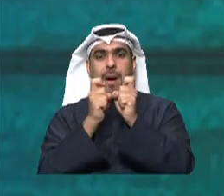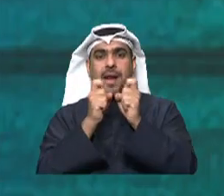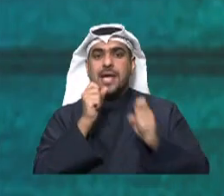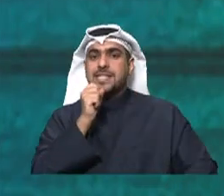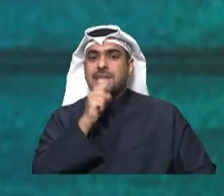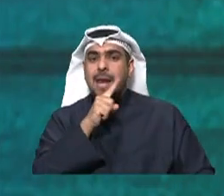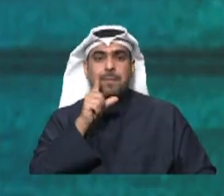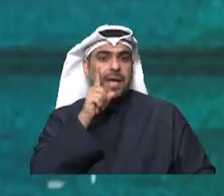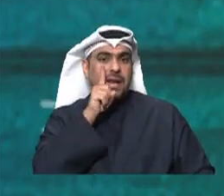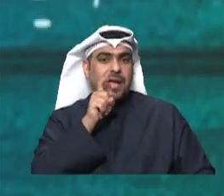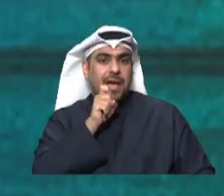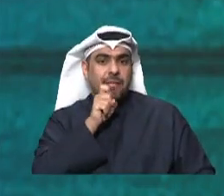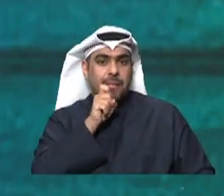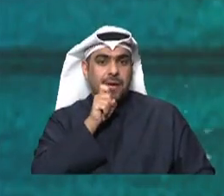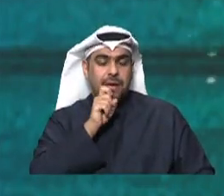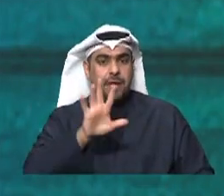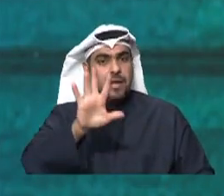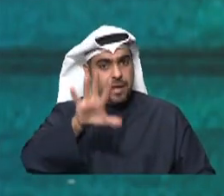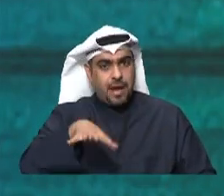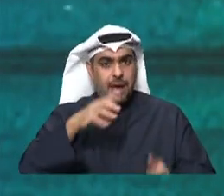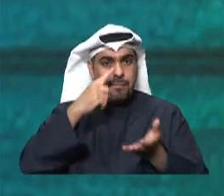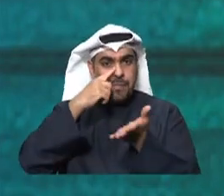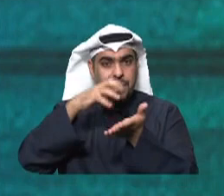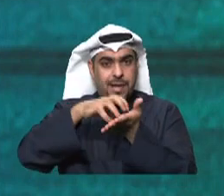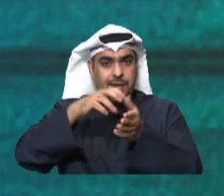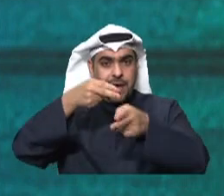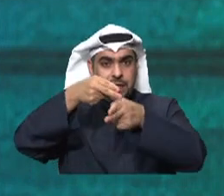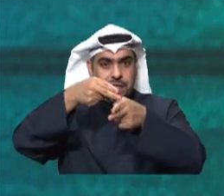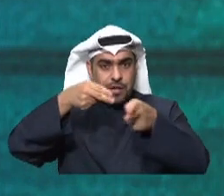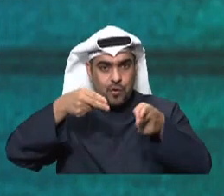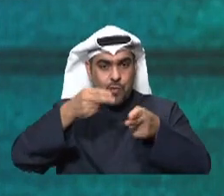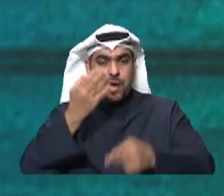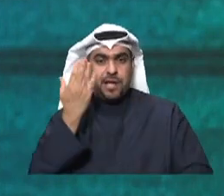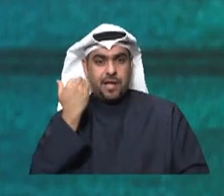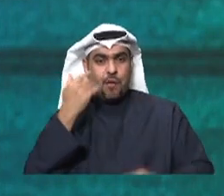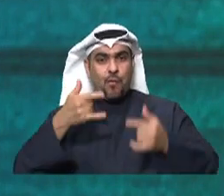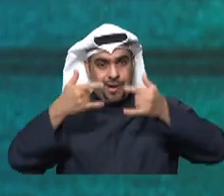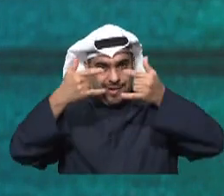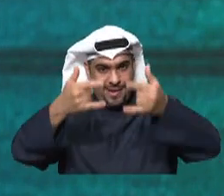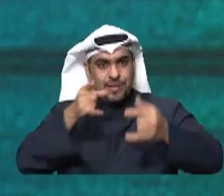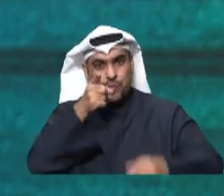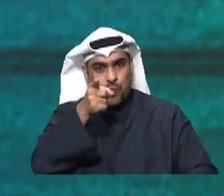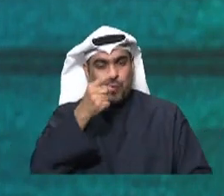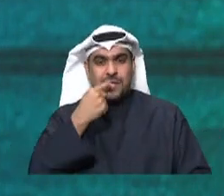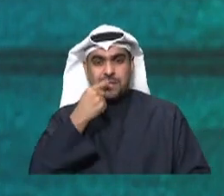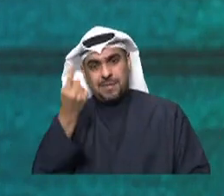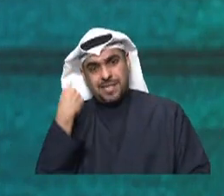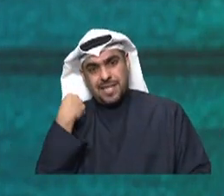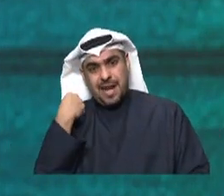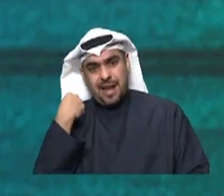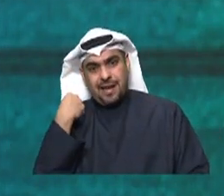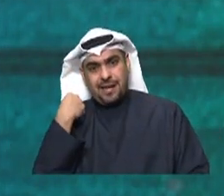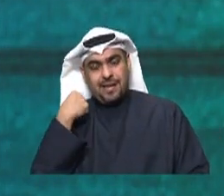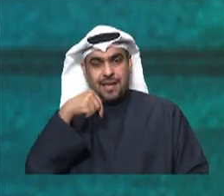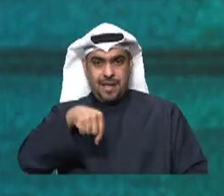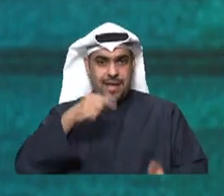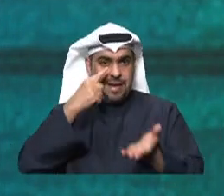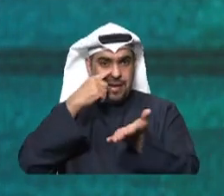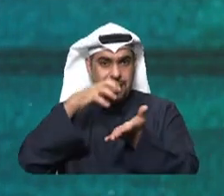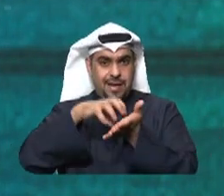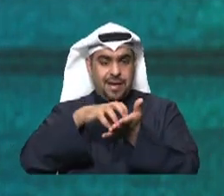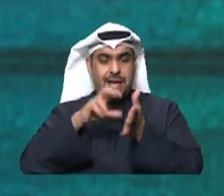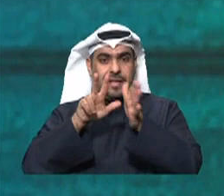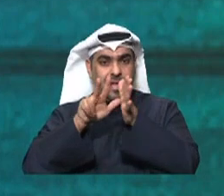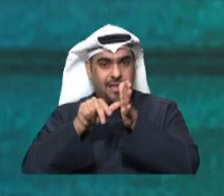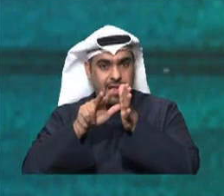نادي الكويت حامل اللقب وبالتالي كان دور تمهيدي غير متواجد، اليوم هذا اللقاء الاول راح يكون مع نادي التضامن. يمكن نادي التضامن وصل مره